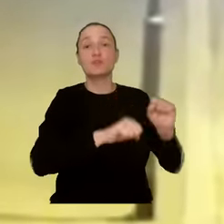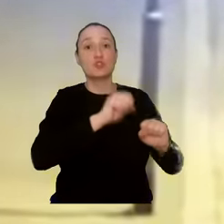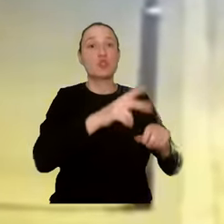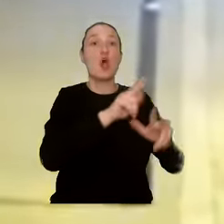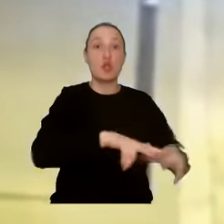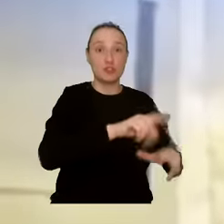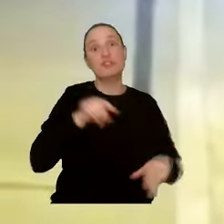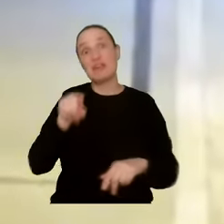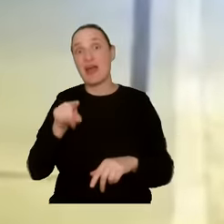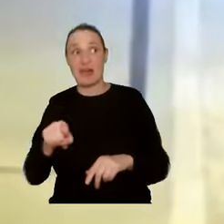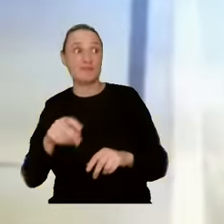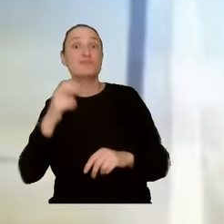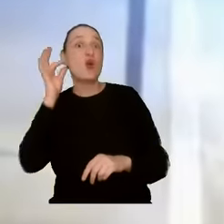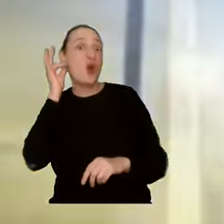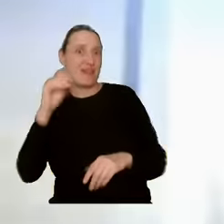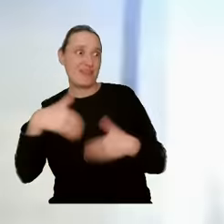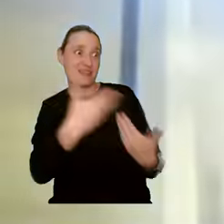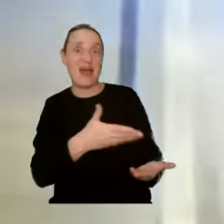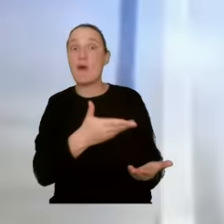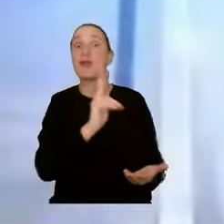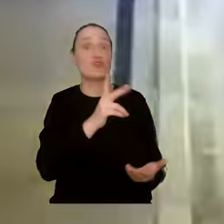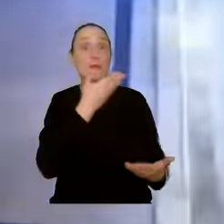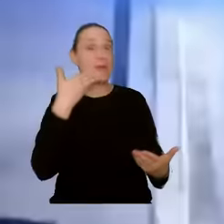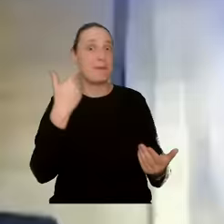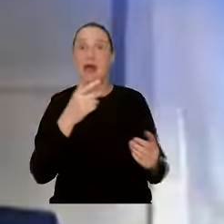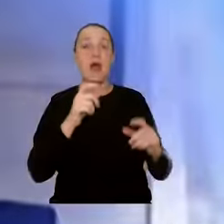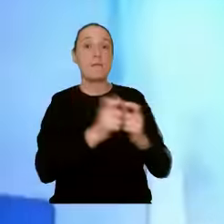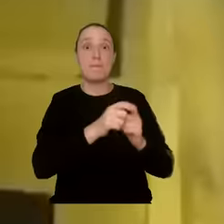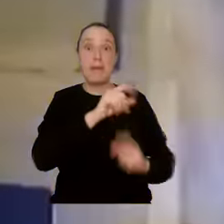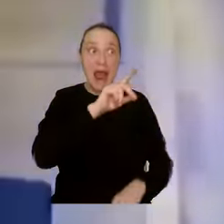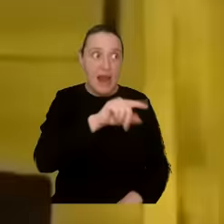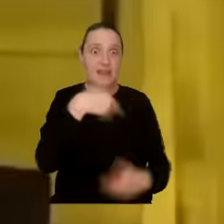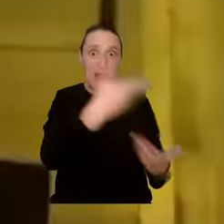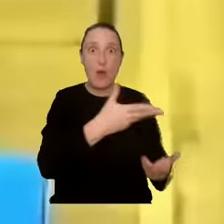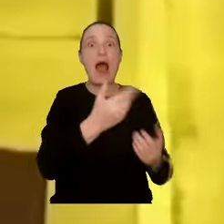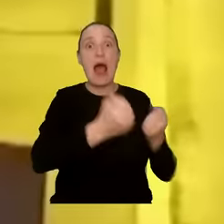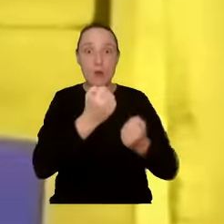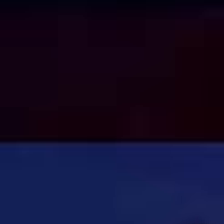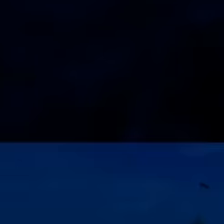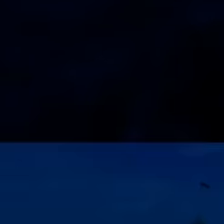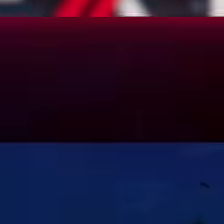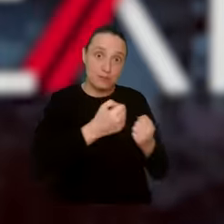mandat za udostępnienie samochodu osobie nieposiadającej uprawnień. Wiadomo, nauka kosztuje.